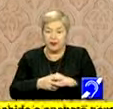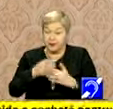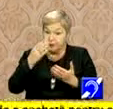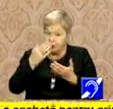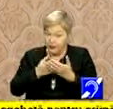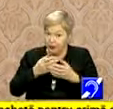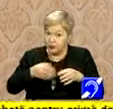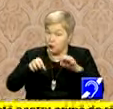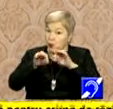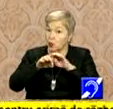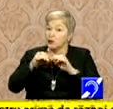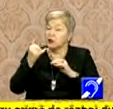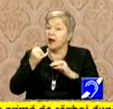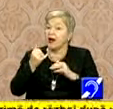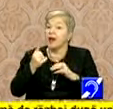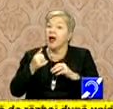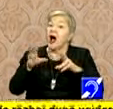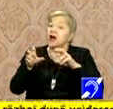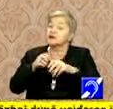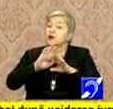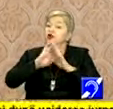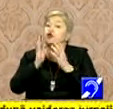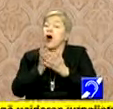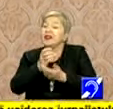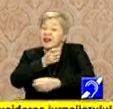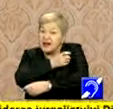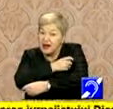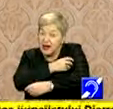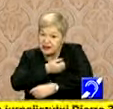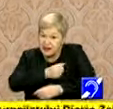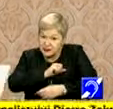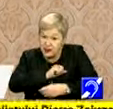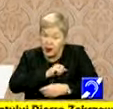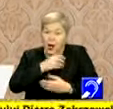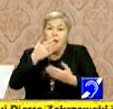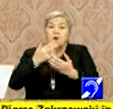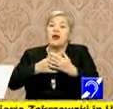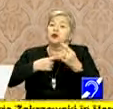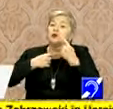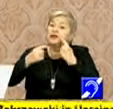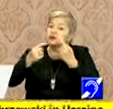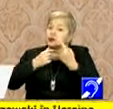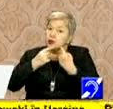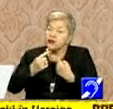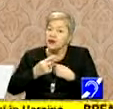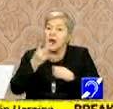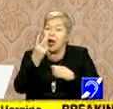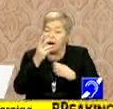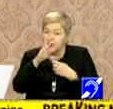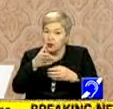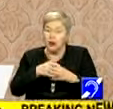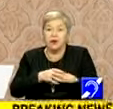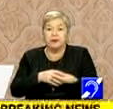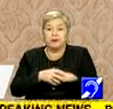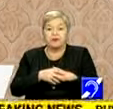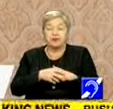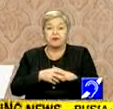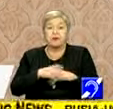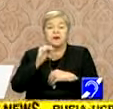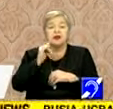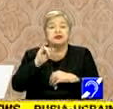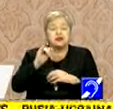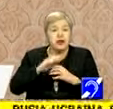felul în care ați primit delegația spaniolă, pentru conversațiile pe care le-am avut astăzi. Și